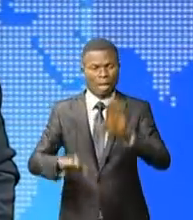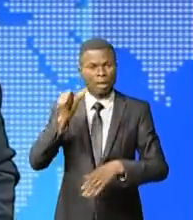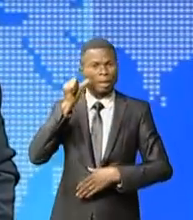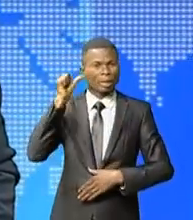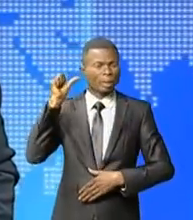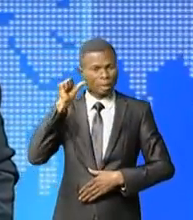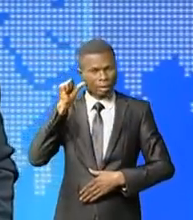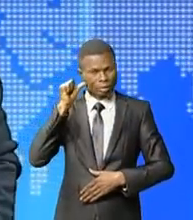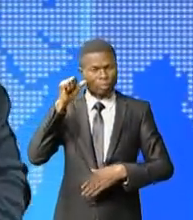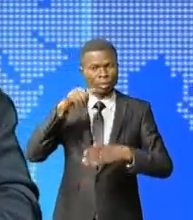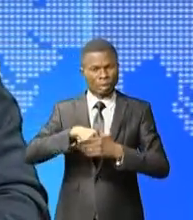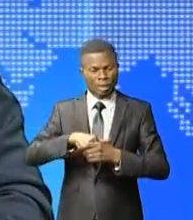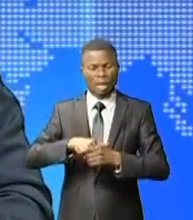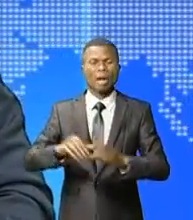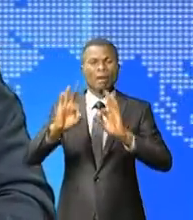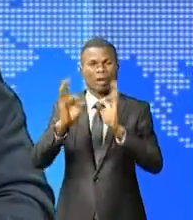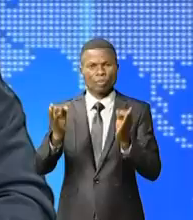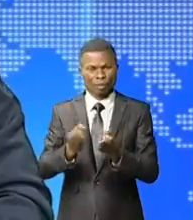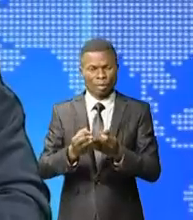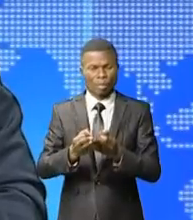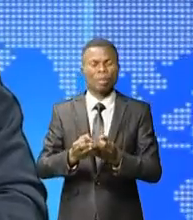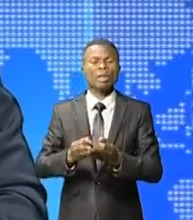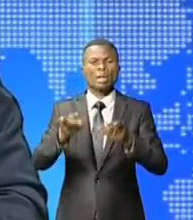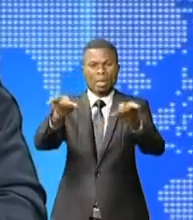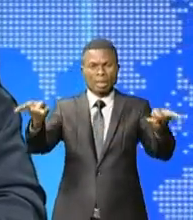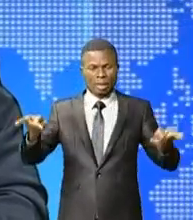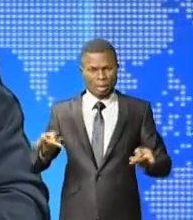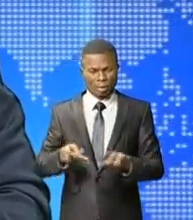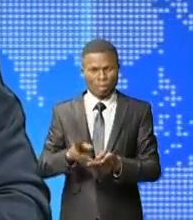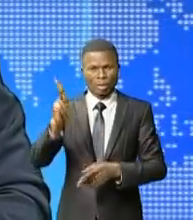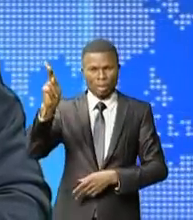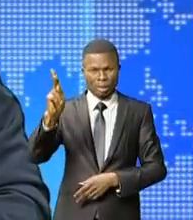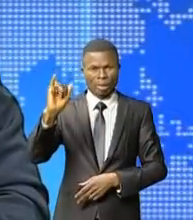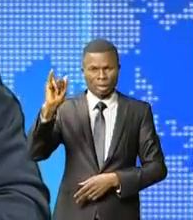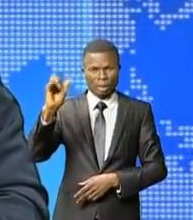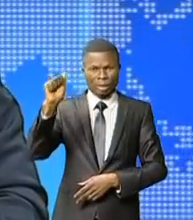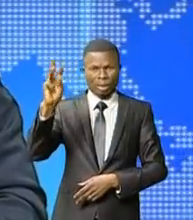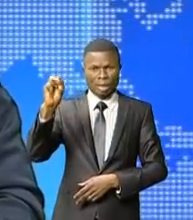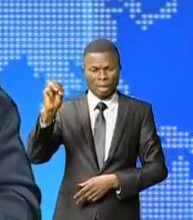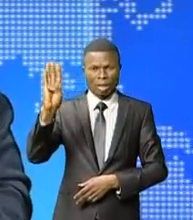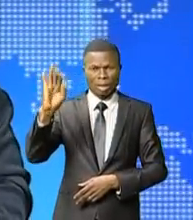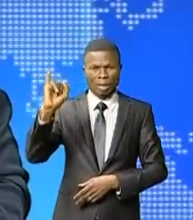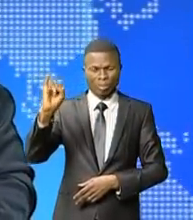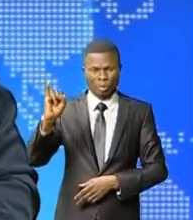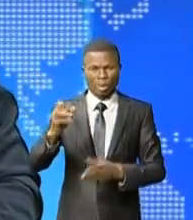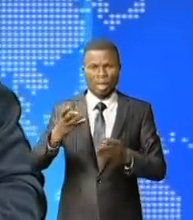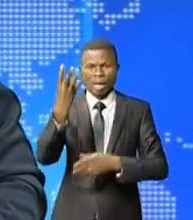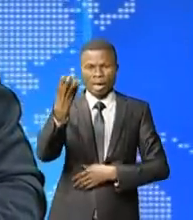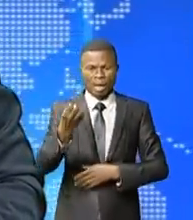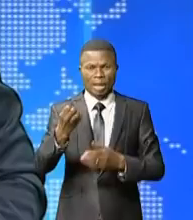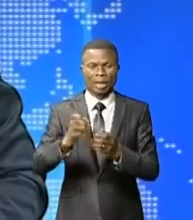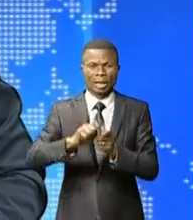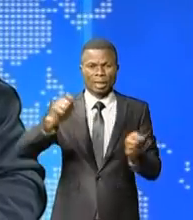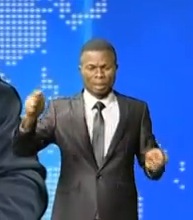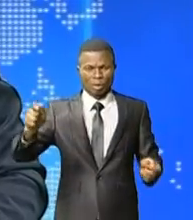dans l'intimité familiale dans sa ferme privée à Kiambi, située à 40 km de la ville de